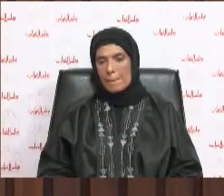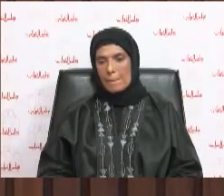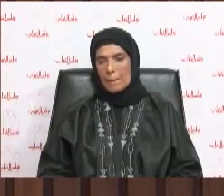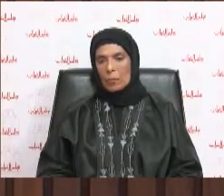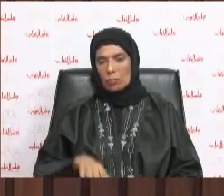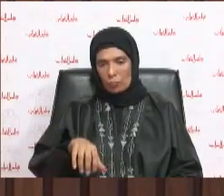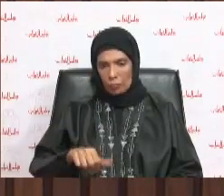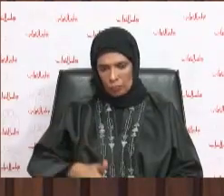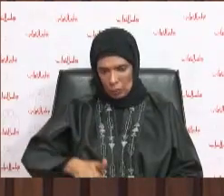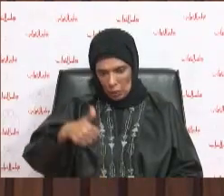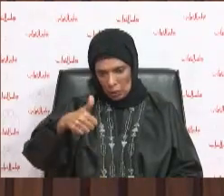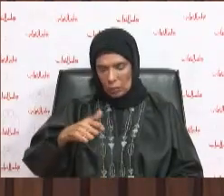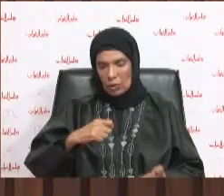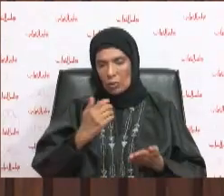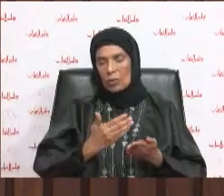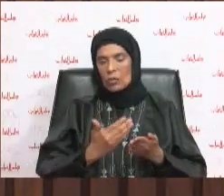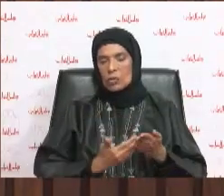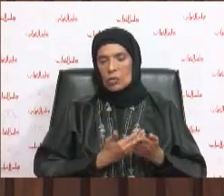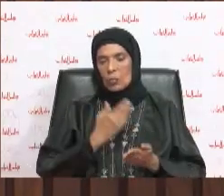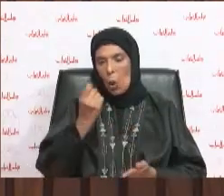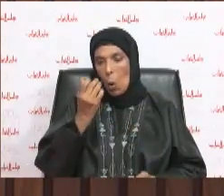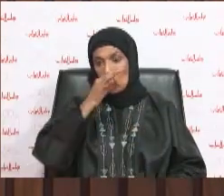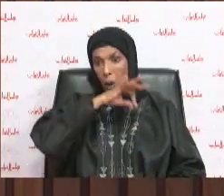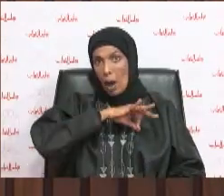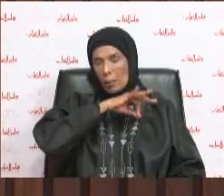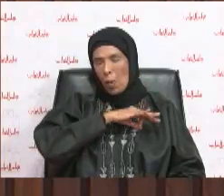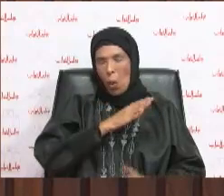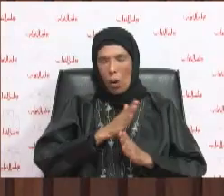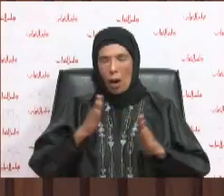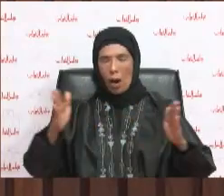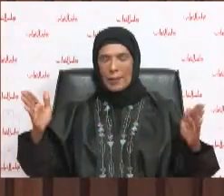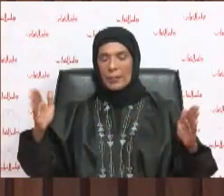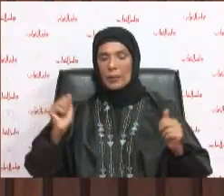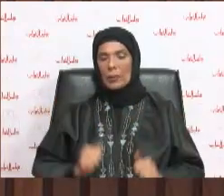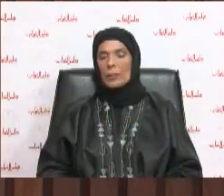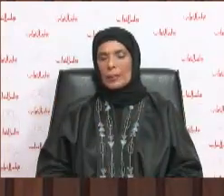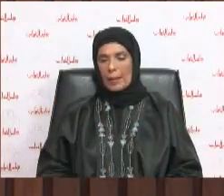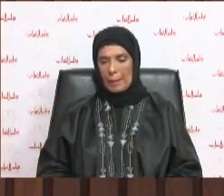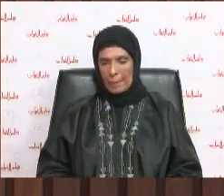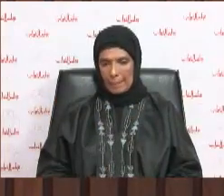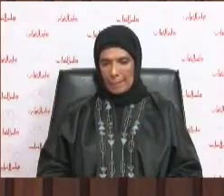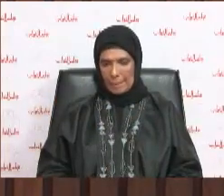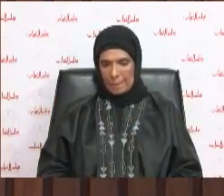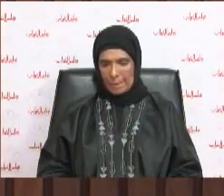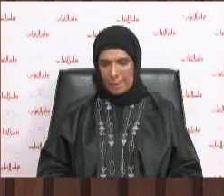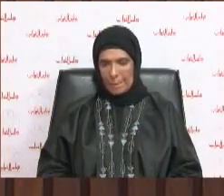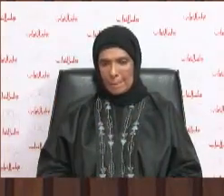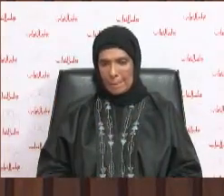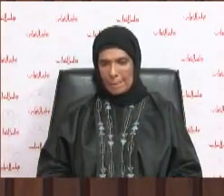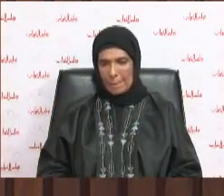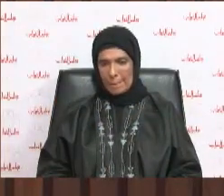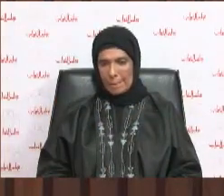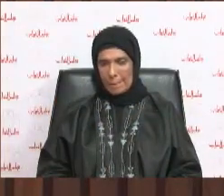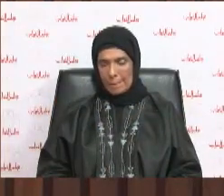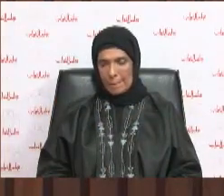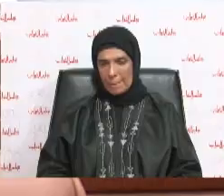البلد قابل للاستثمار، وأيضا هناك في فرص متاحة للتجارة ولتعزيز الاقتصاد.